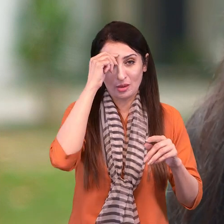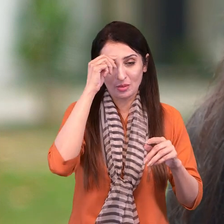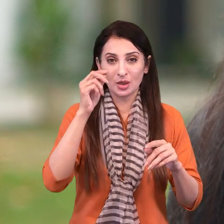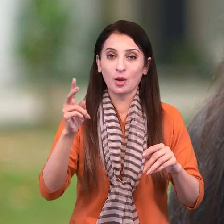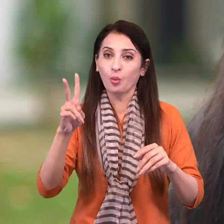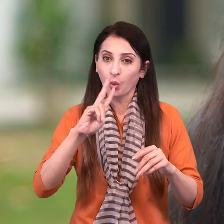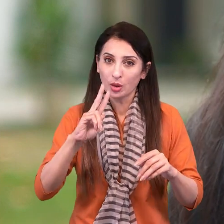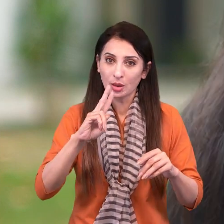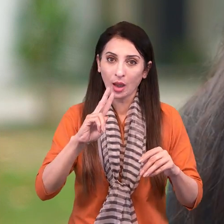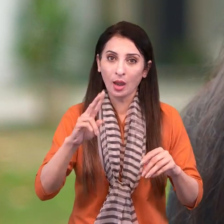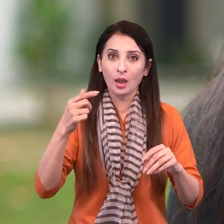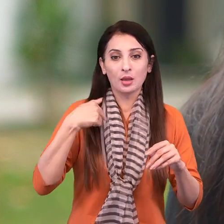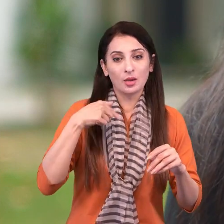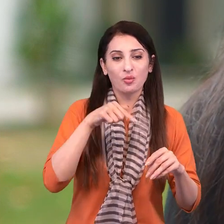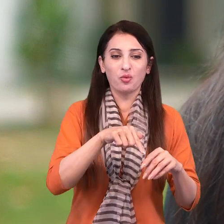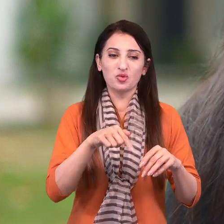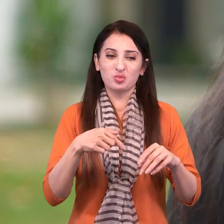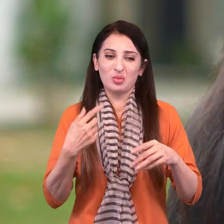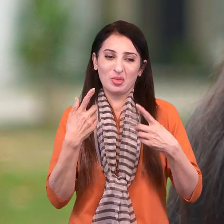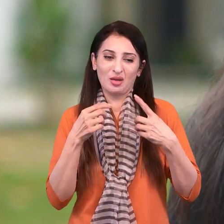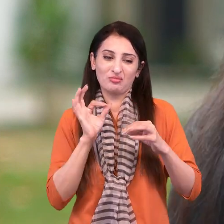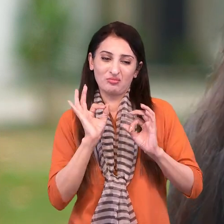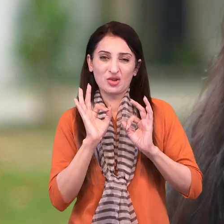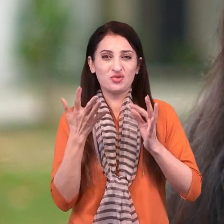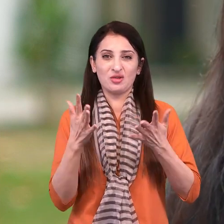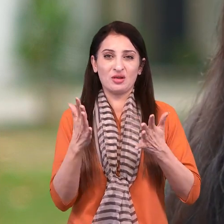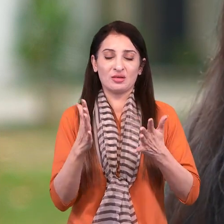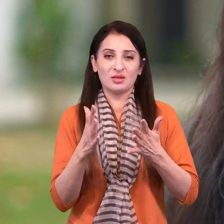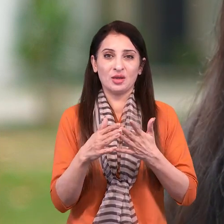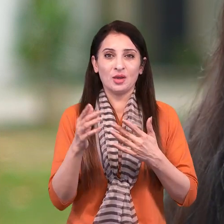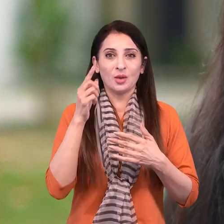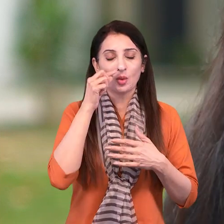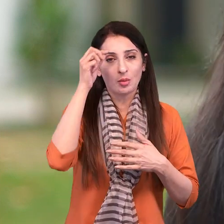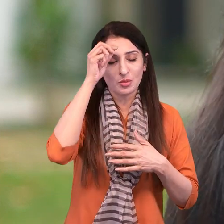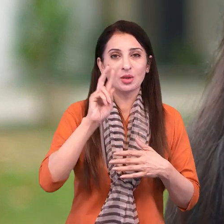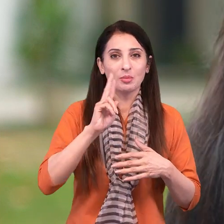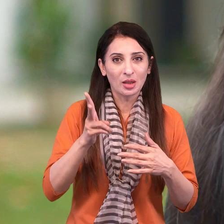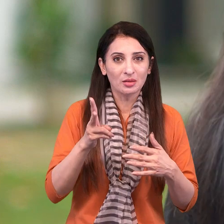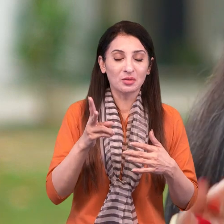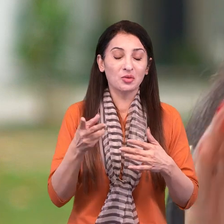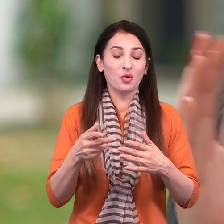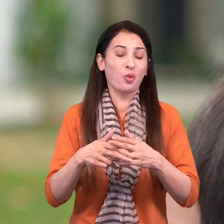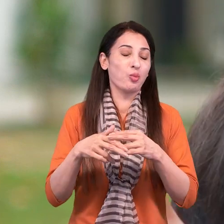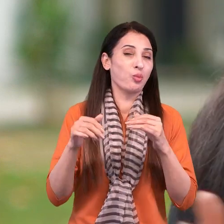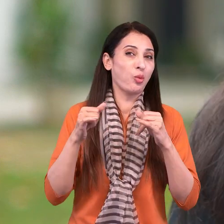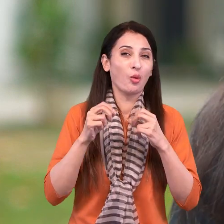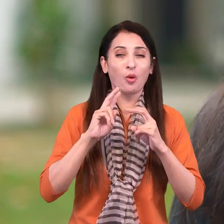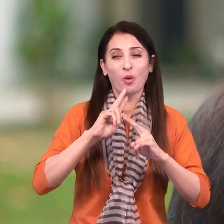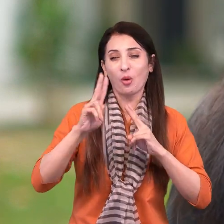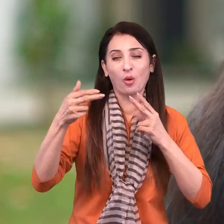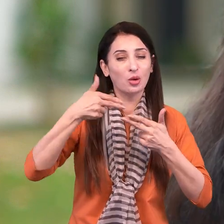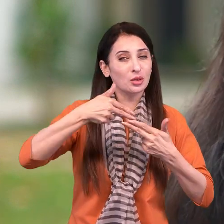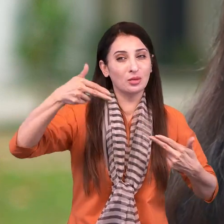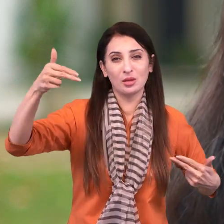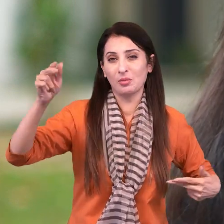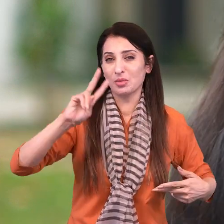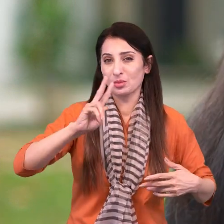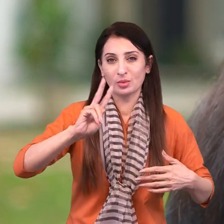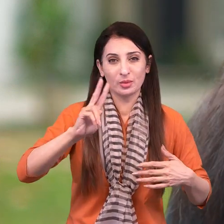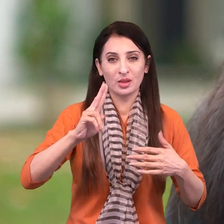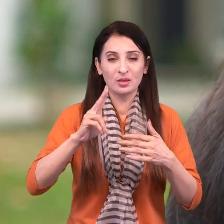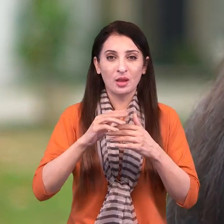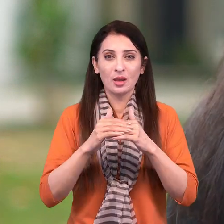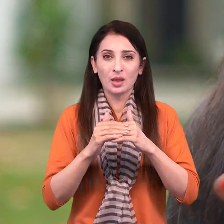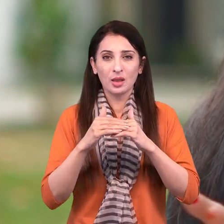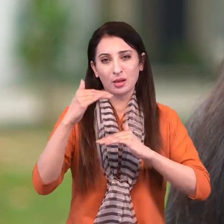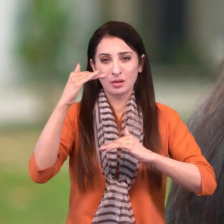select कर रही हैं उसमें we don't feel pretty. And that's where I come in, and that's when I speak to their moms, and then there's a long conversation I generally have ताकि